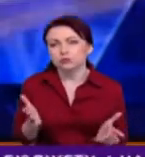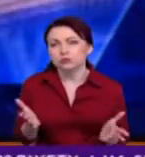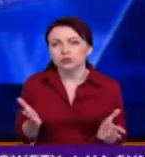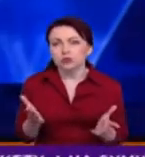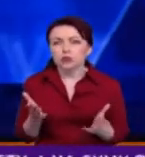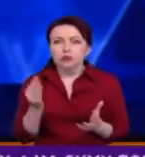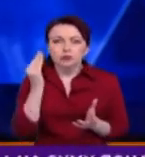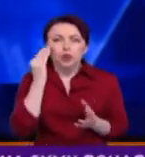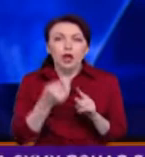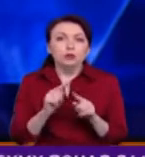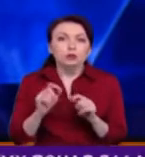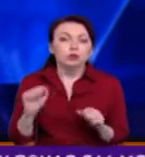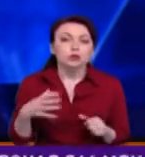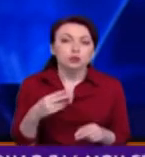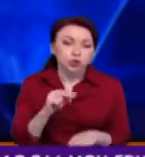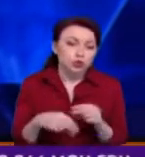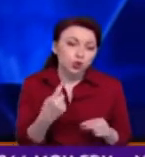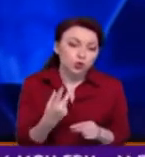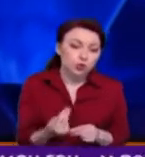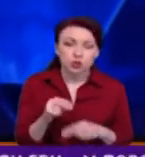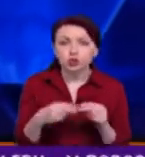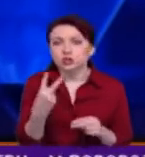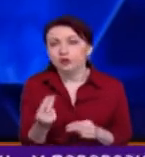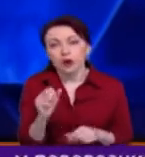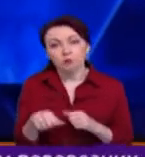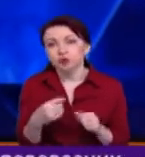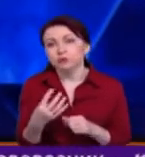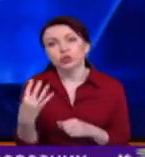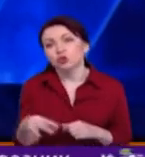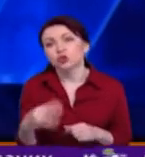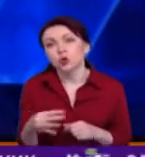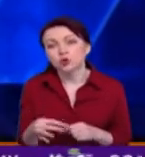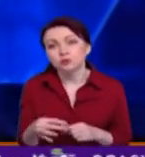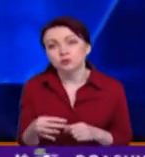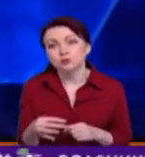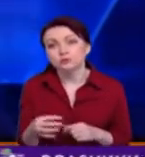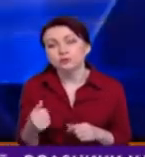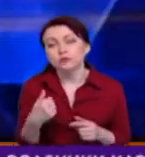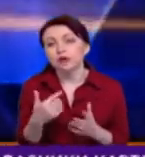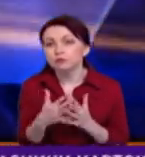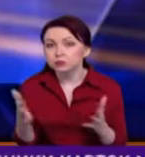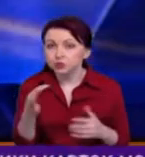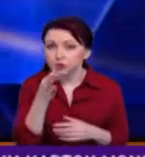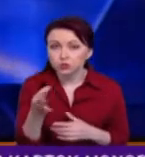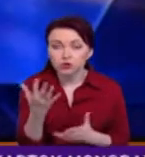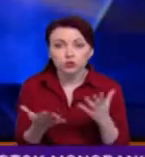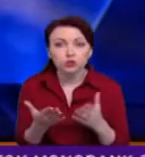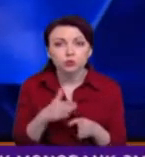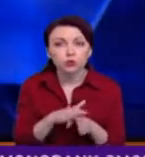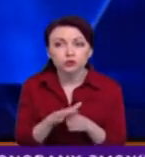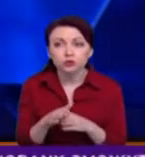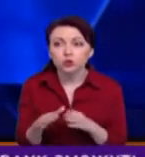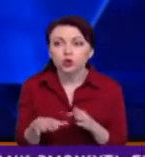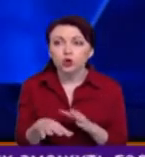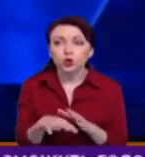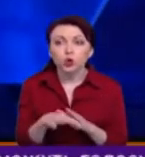точки зору це може бути як там через день, через два, так може бути через 40. А я вам більше того скажу, що якщо не буде повністю обраний конституційний